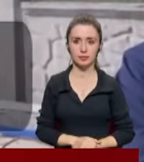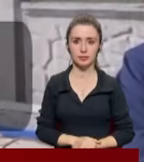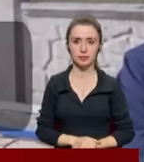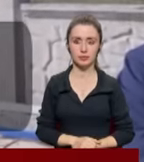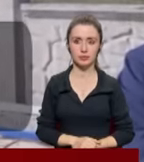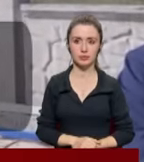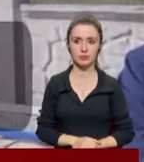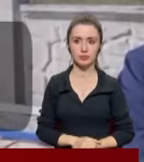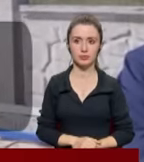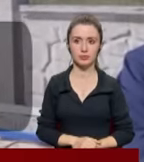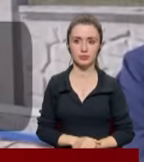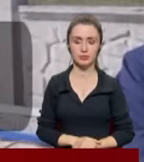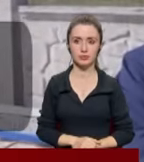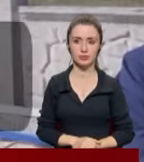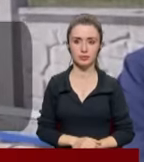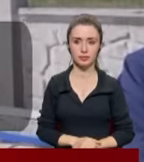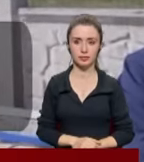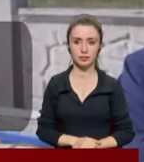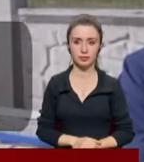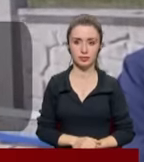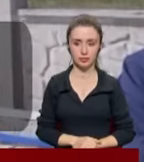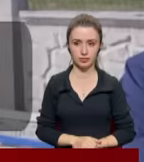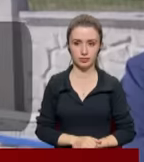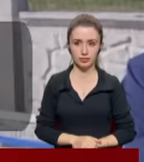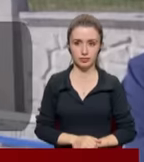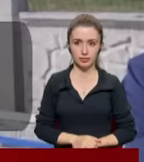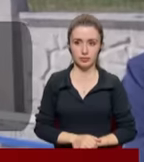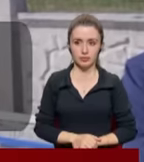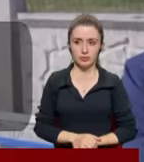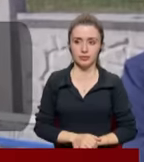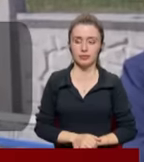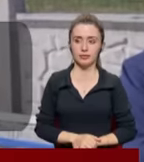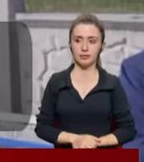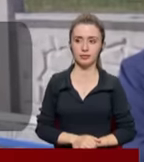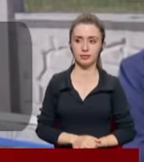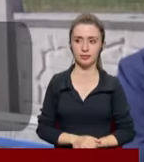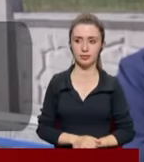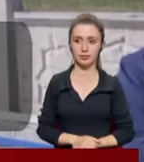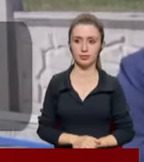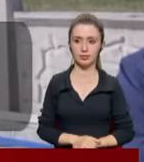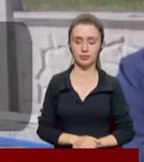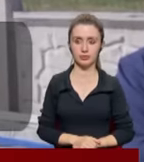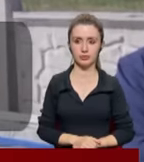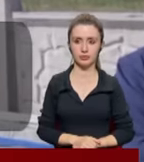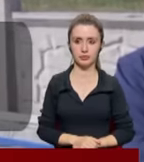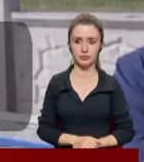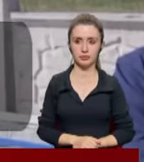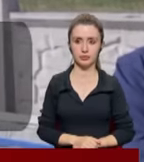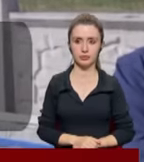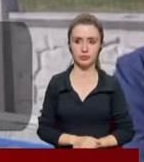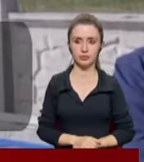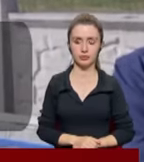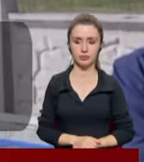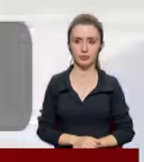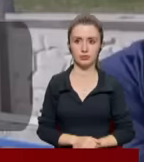Emir Ali kendisi nerede bu istanbul'dadır istanbul'dadır peki Buraya ne